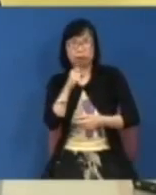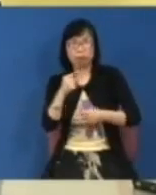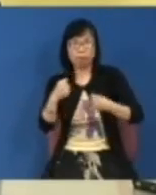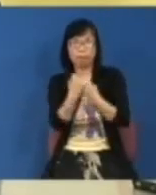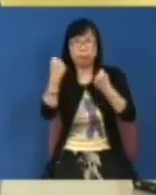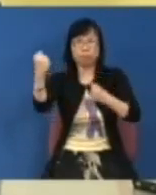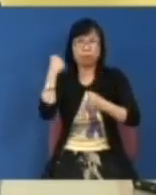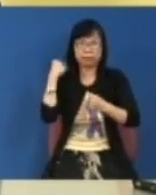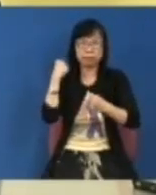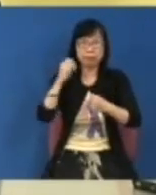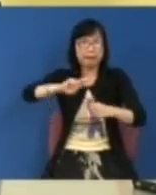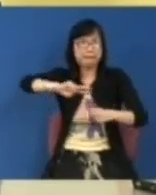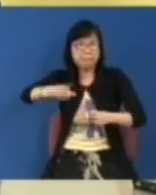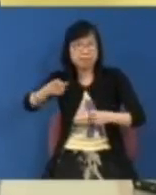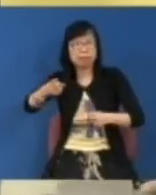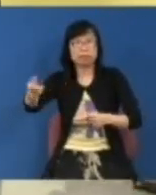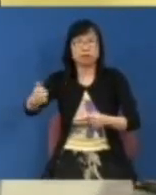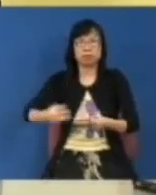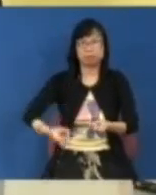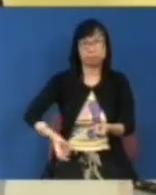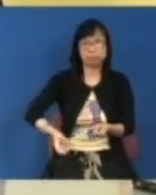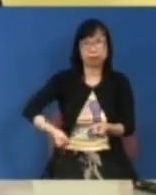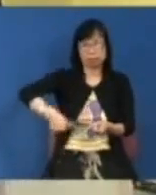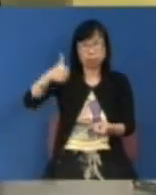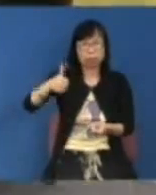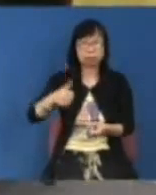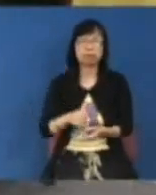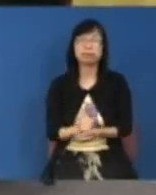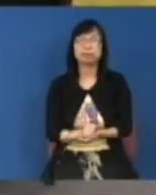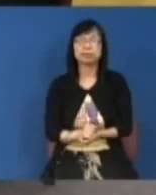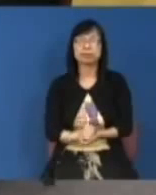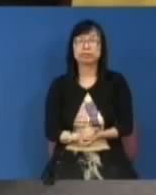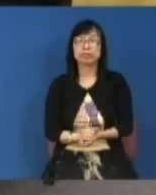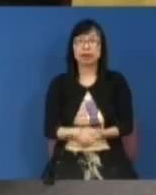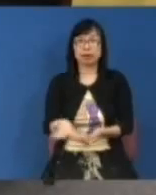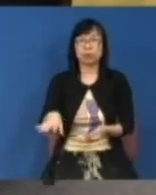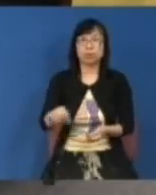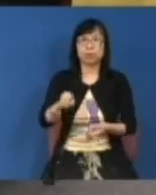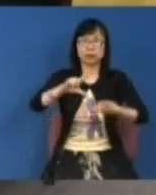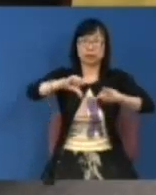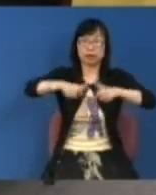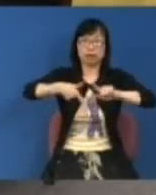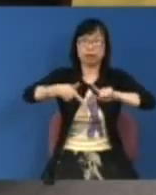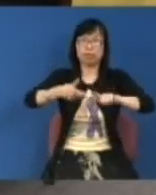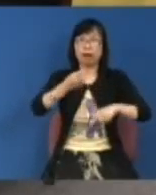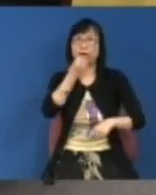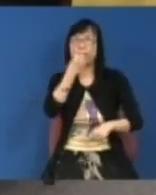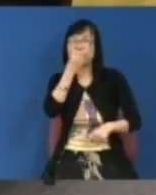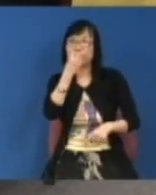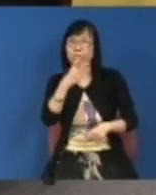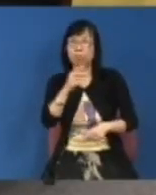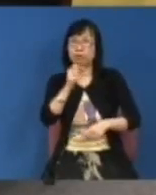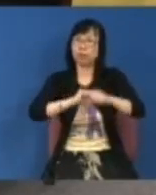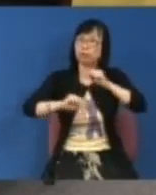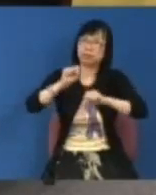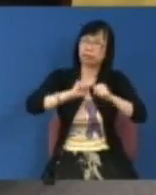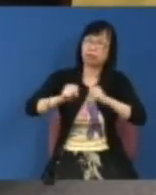成為達到嘅咁樣。 送盤吉俾你。 如果用呢個方法，今日香港嘅社會運動當然係唔係暴力